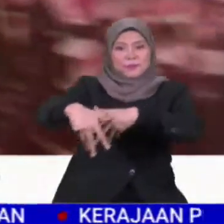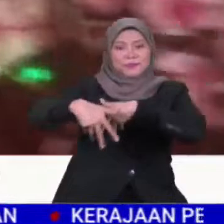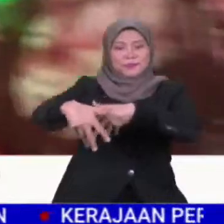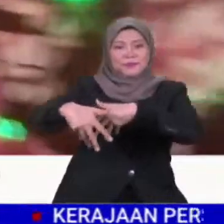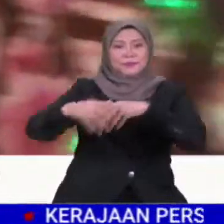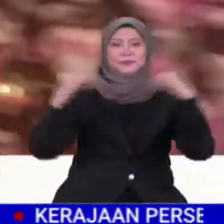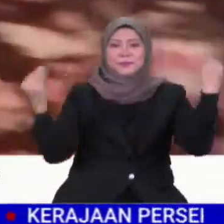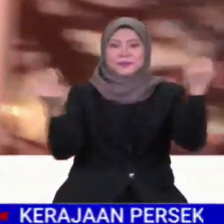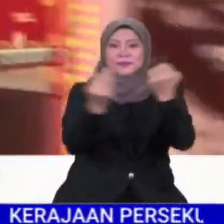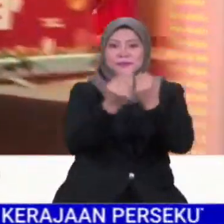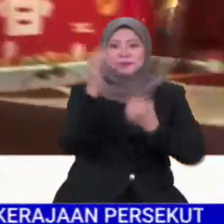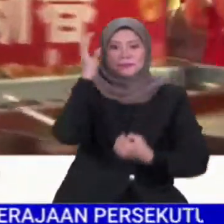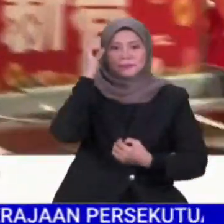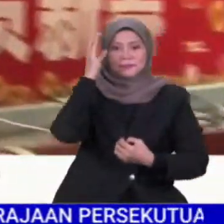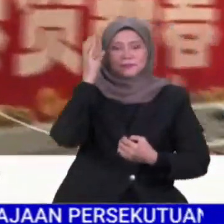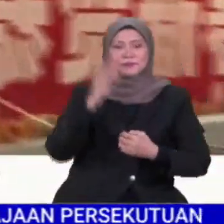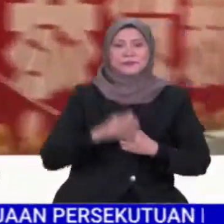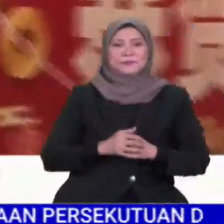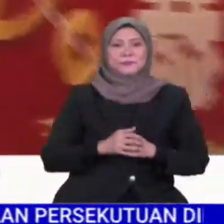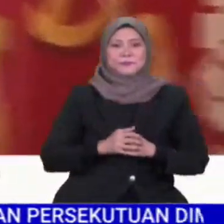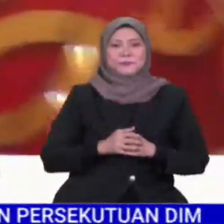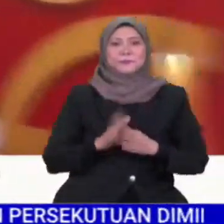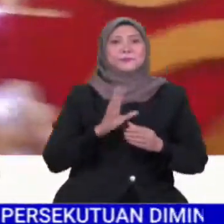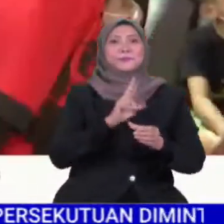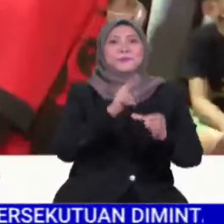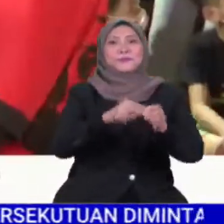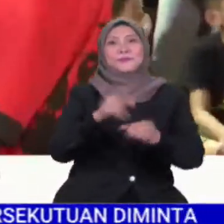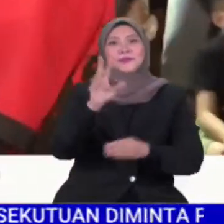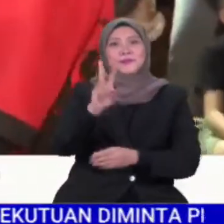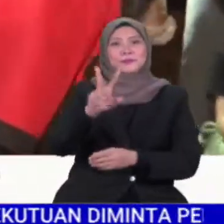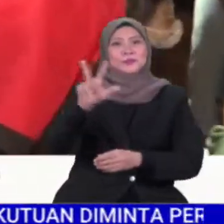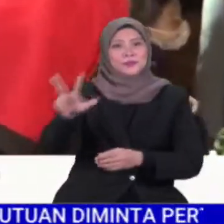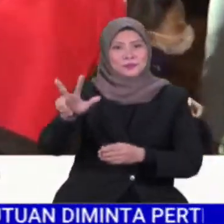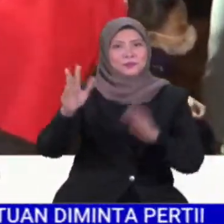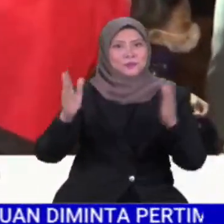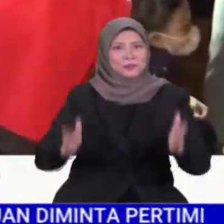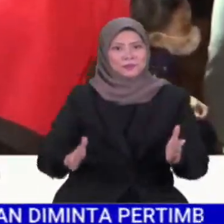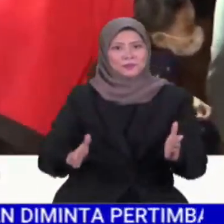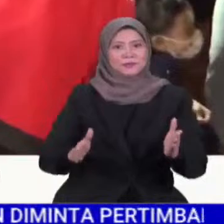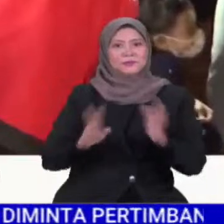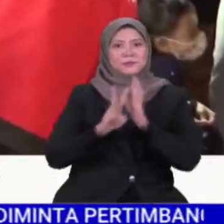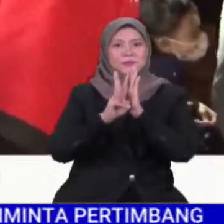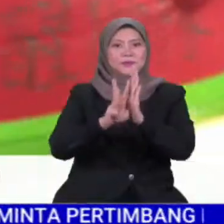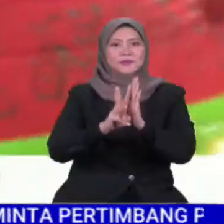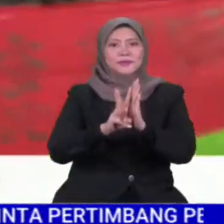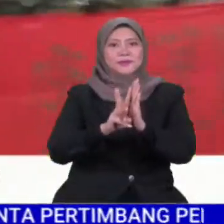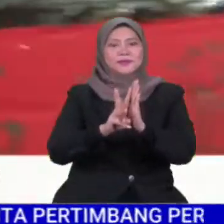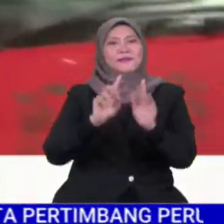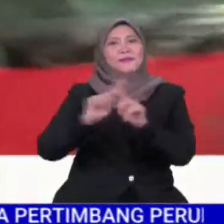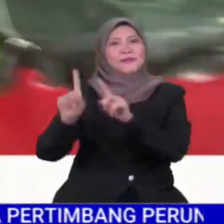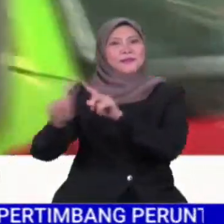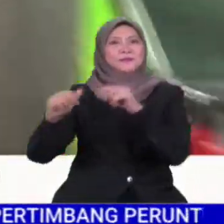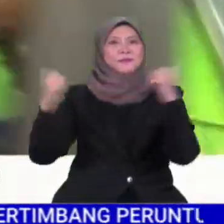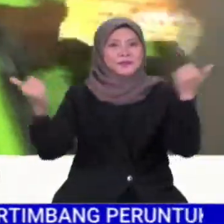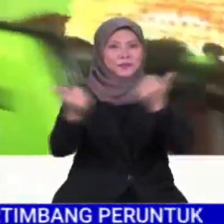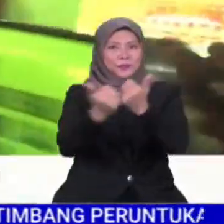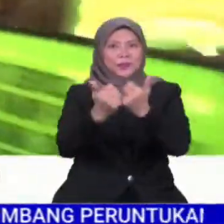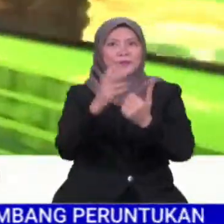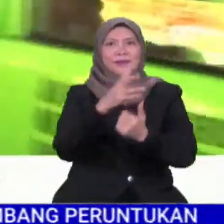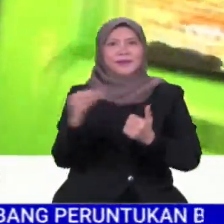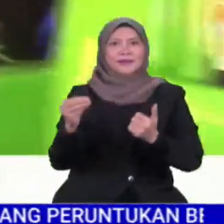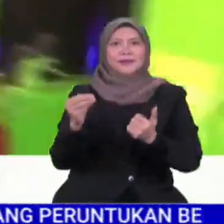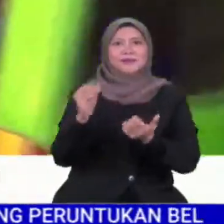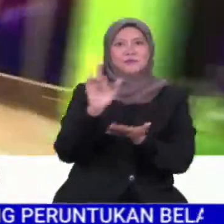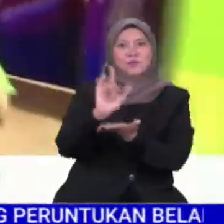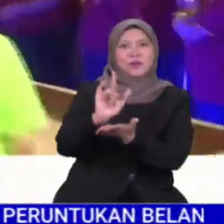oleh masyarakat tempatan, acara kali ini disertai 63 kontingen mewakili pelbagai persatuan serta